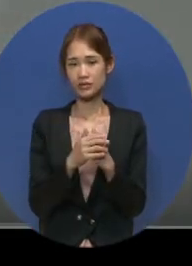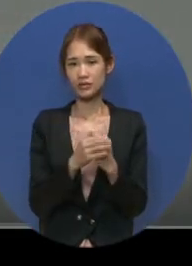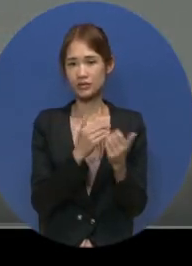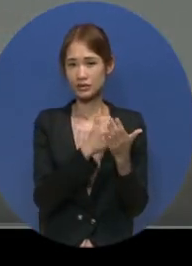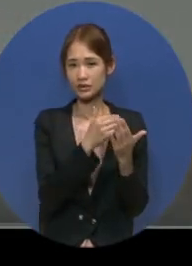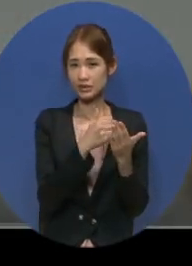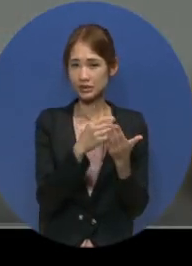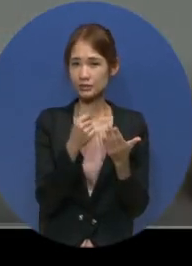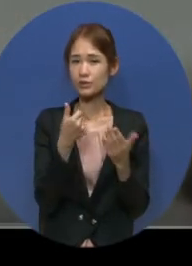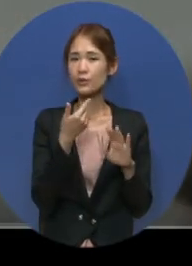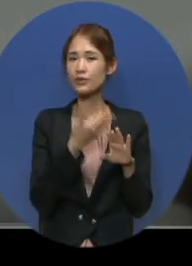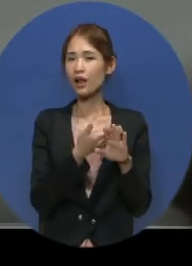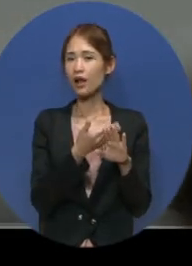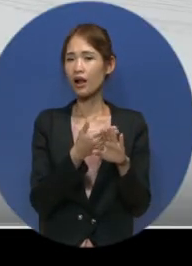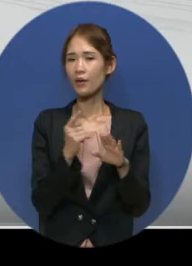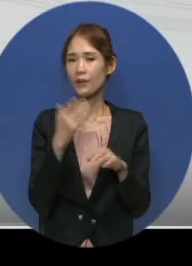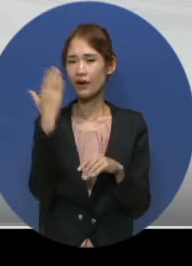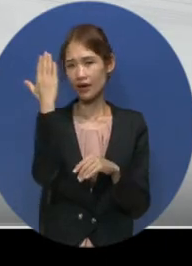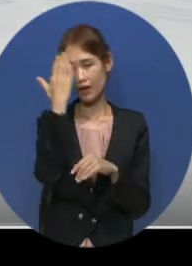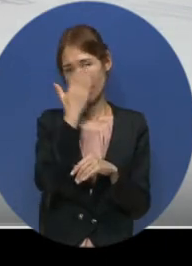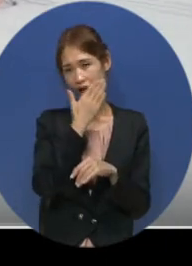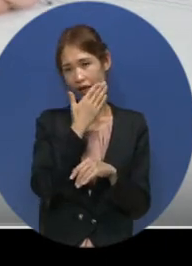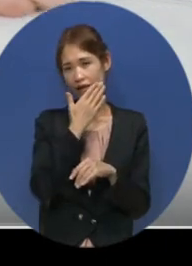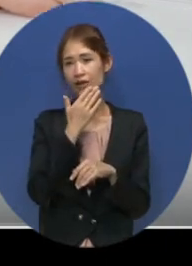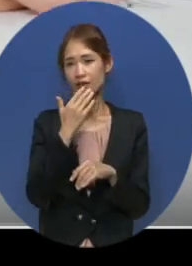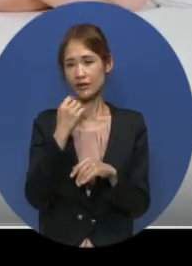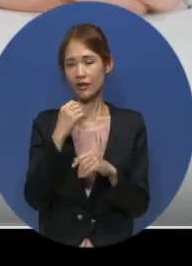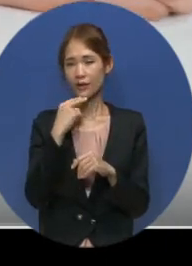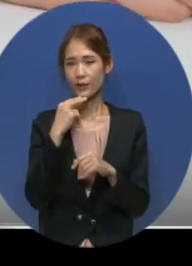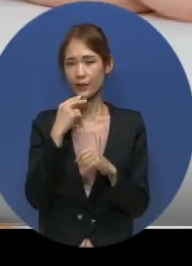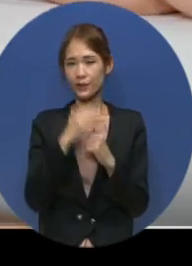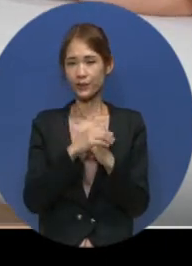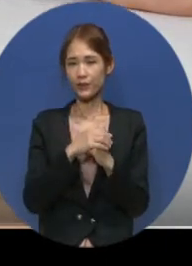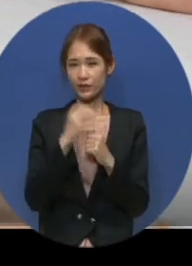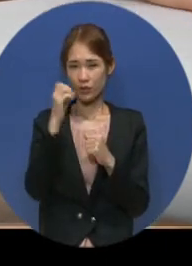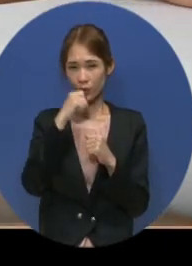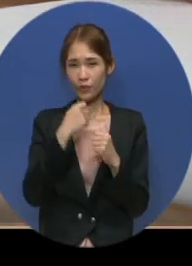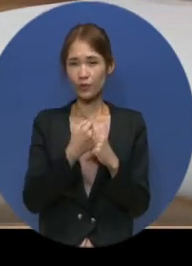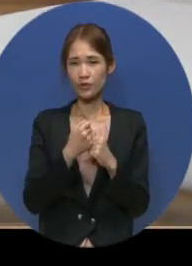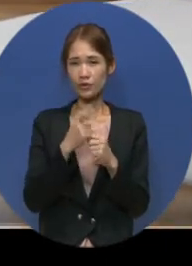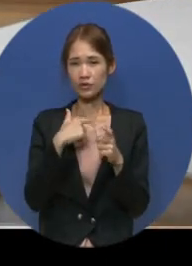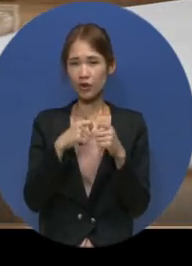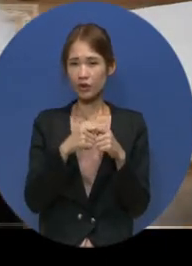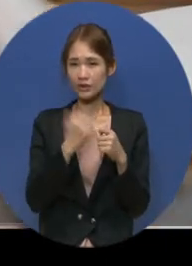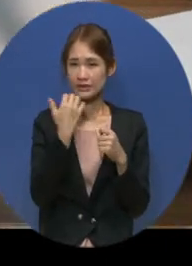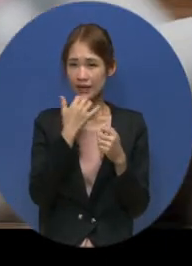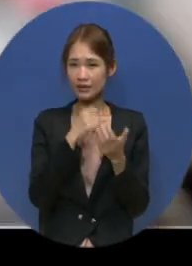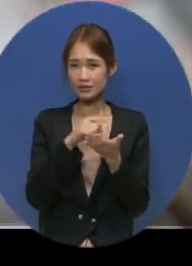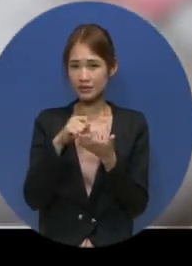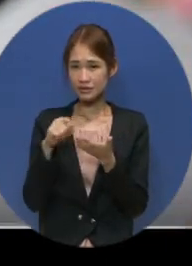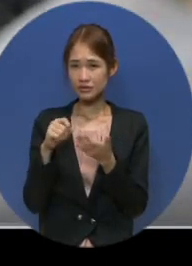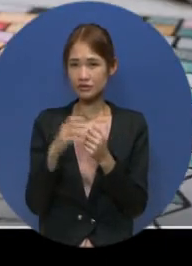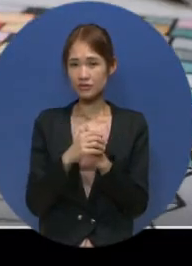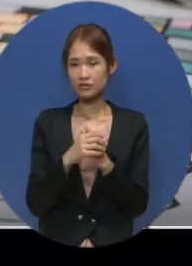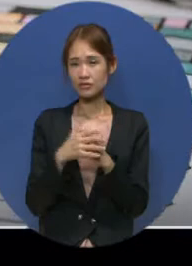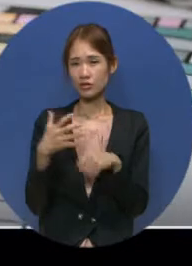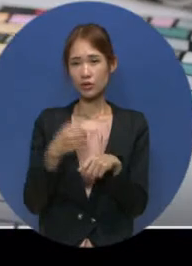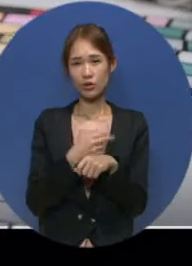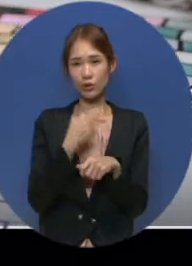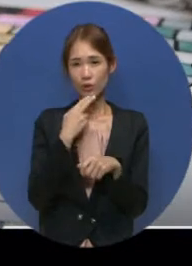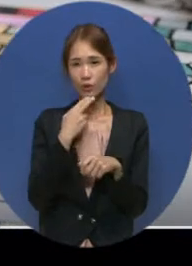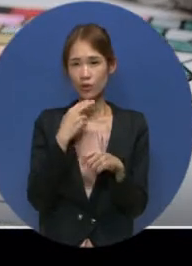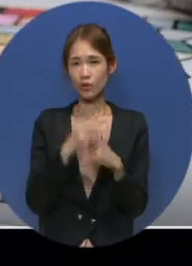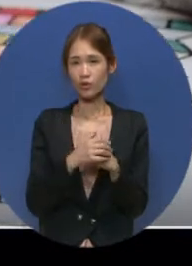그림하고는 좀 다른 점은 굉장히 순수하고 거침이 없는 그런 부분이 있어요. 그래서 굉장히 색을 쓰거나 선을 쓸 때 굉장히 거침이